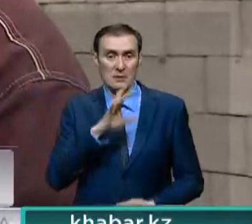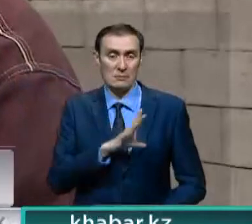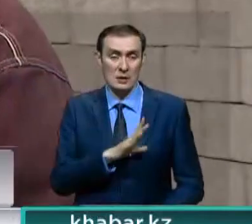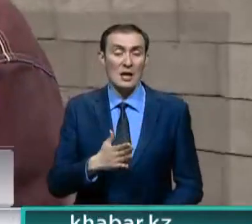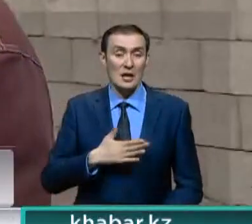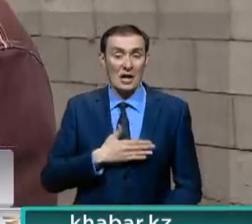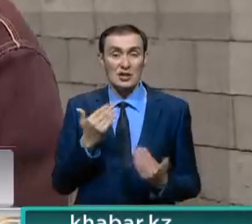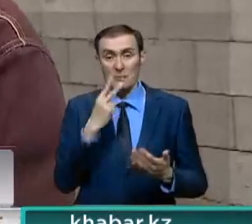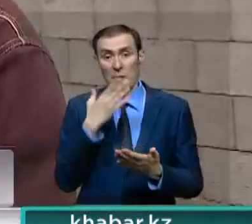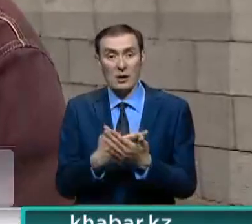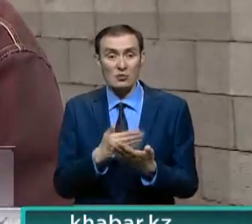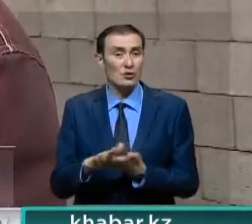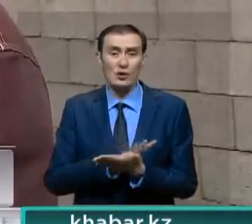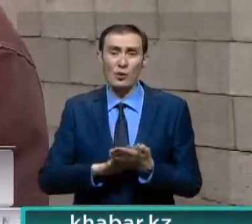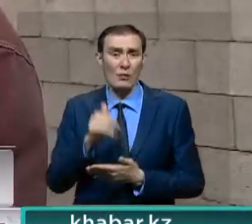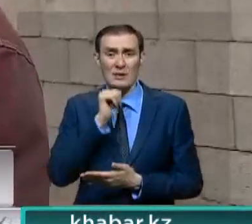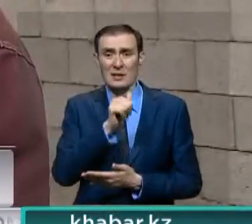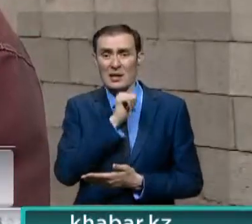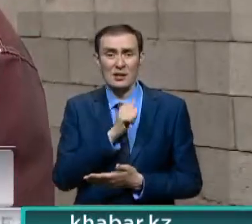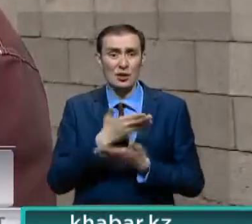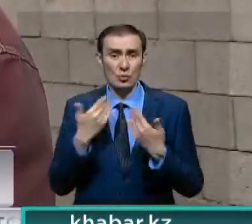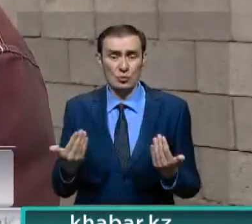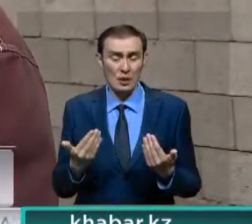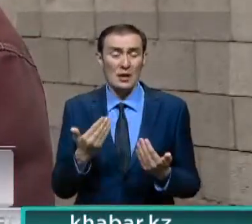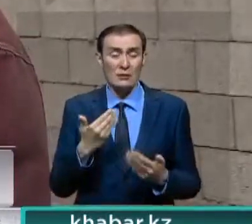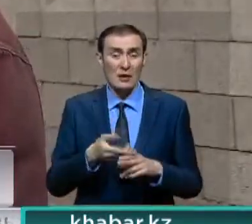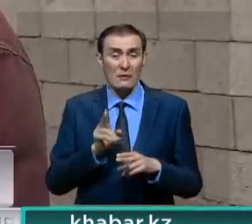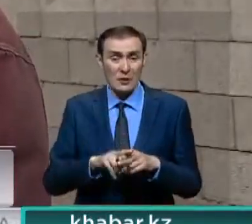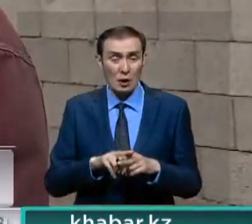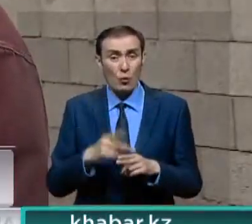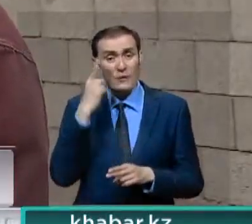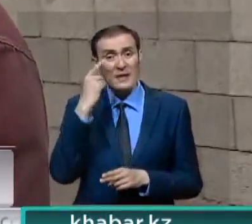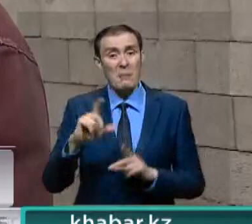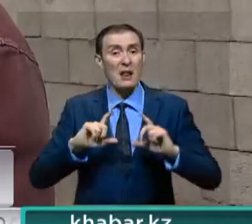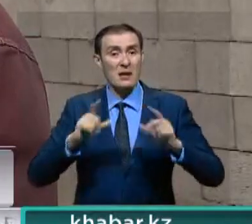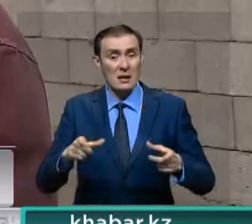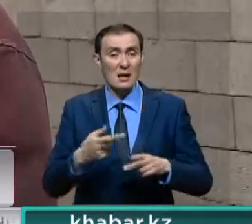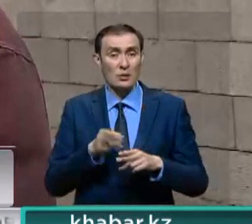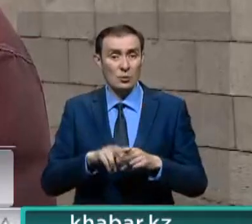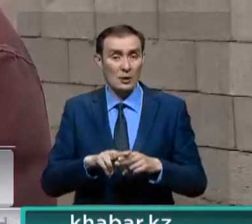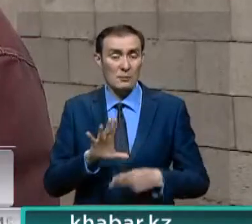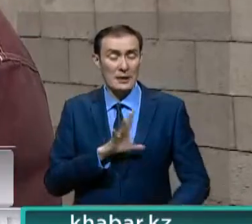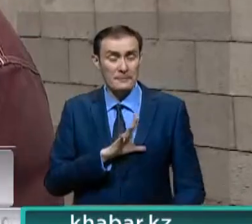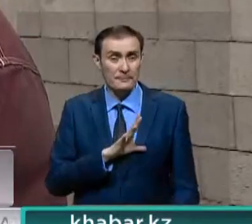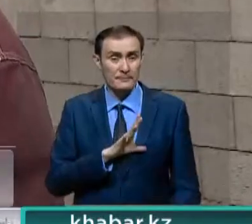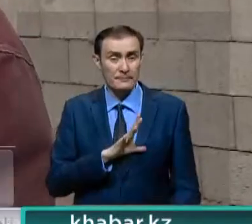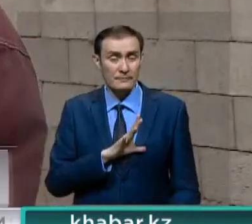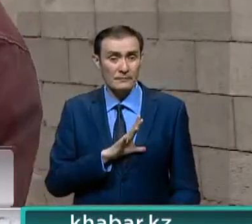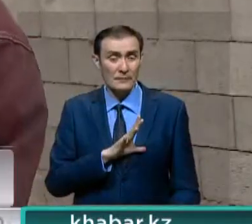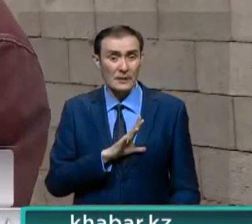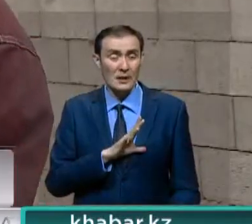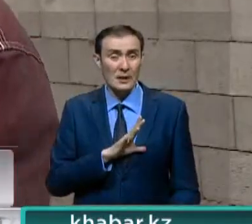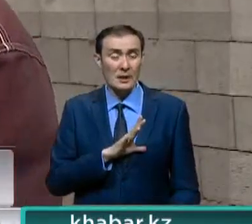я все показываю. Тут тайны никакой нету. И вот это уведомление, которое поступило